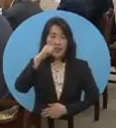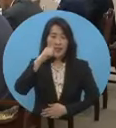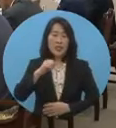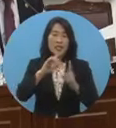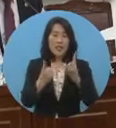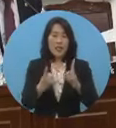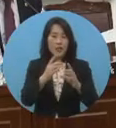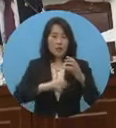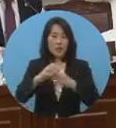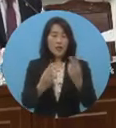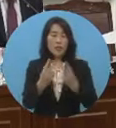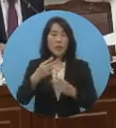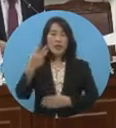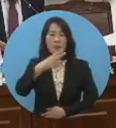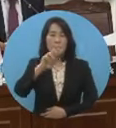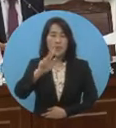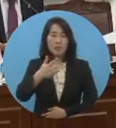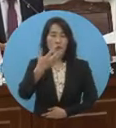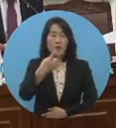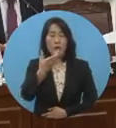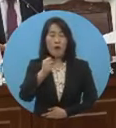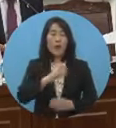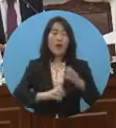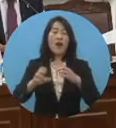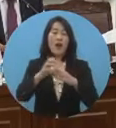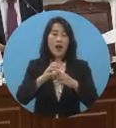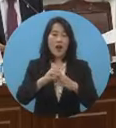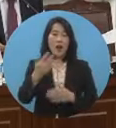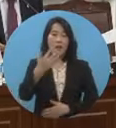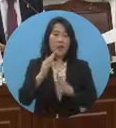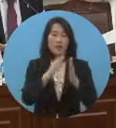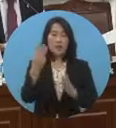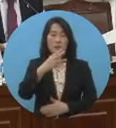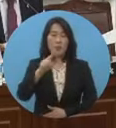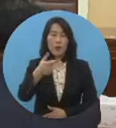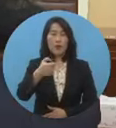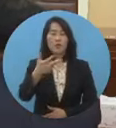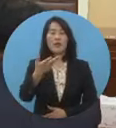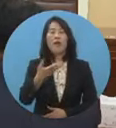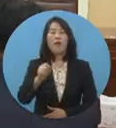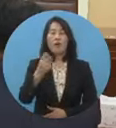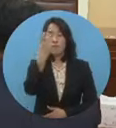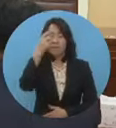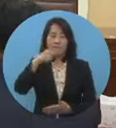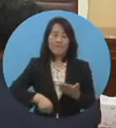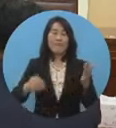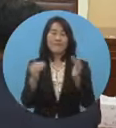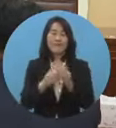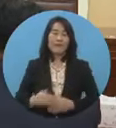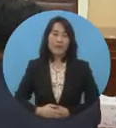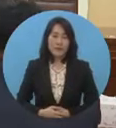제 입에 추경 예산 대비 3790 1억 원이 증액된 8조 3천 157억 원을 심히 6 10